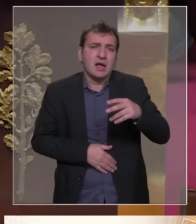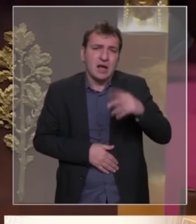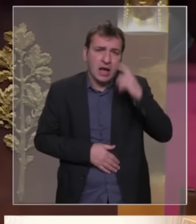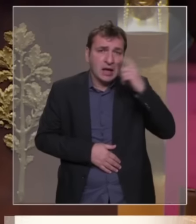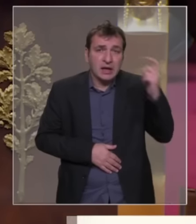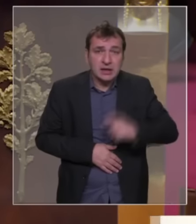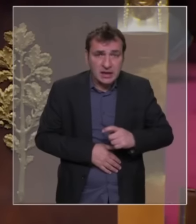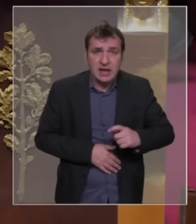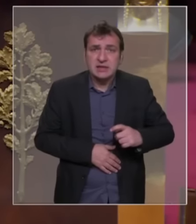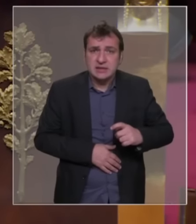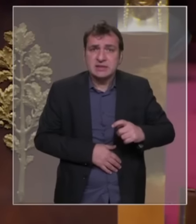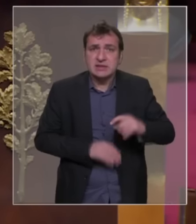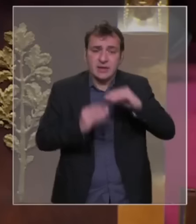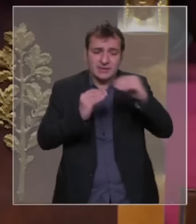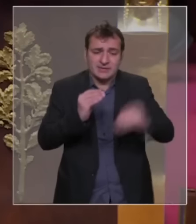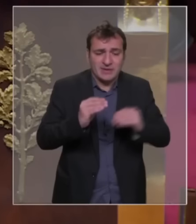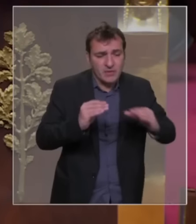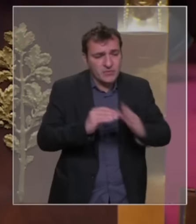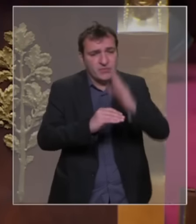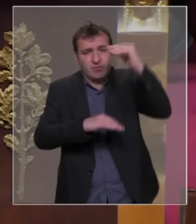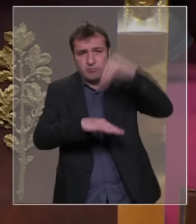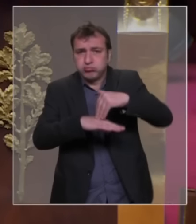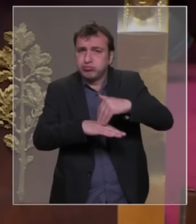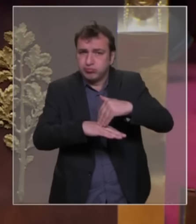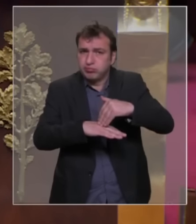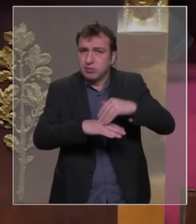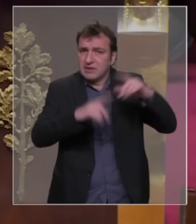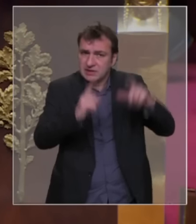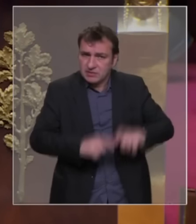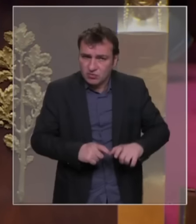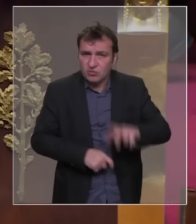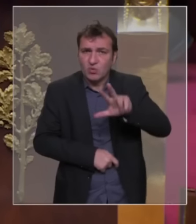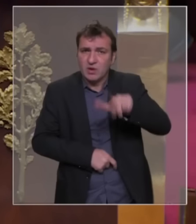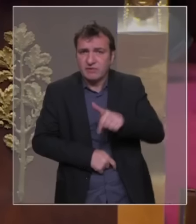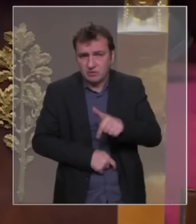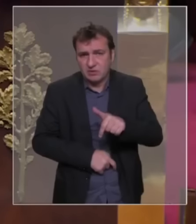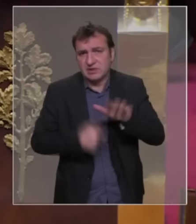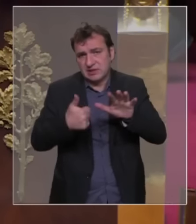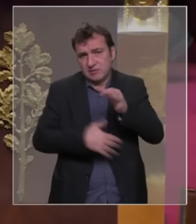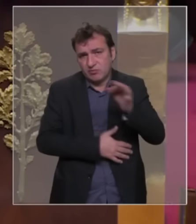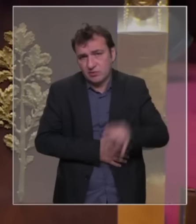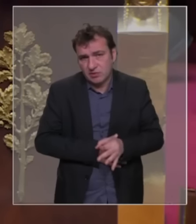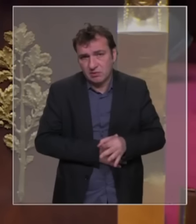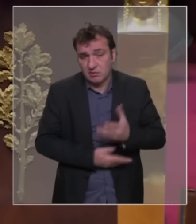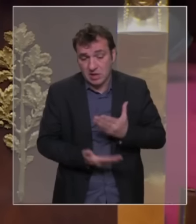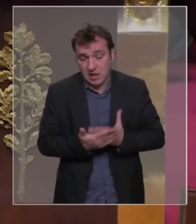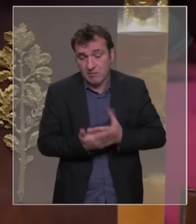3,6% au premier semestre 2024. C'est la preuve que les efforts payent.